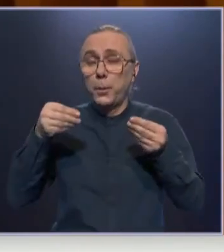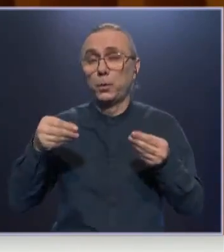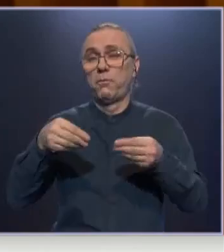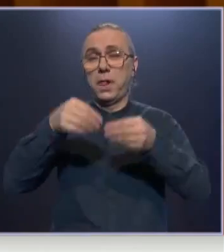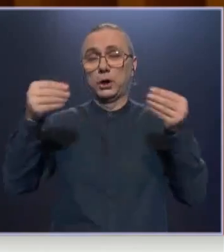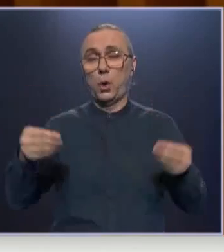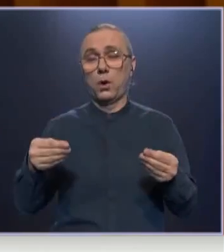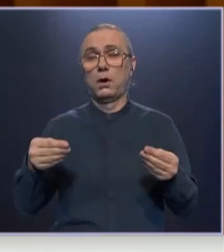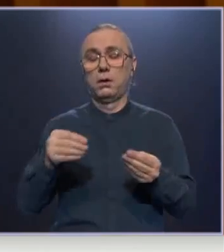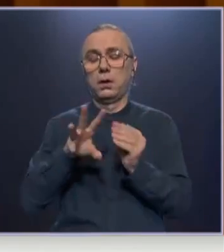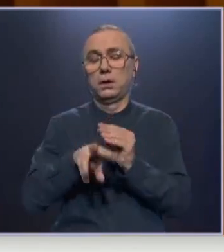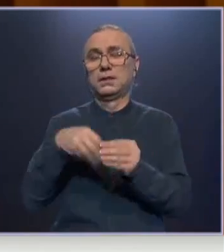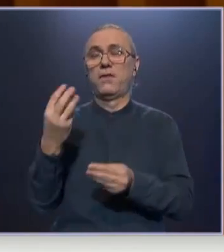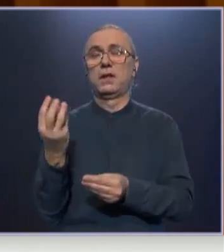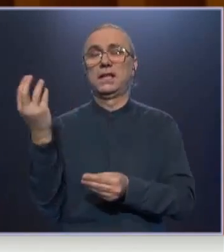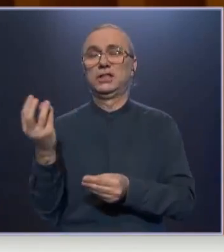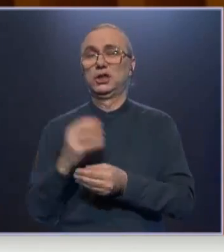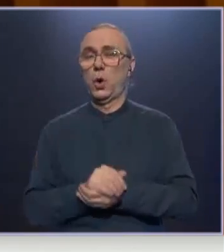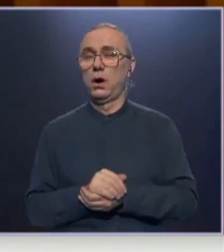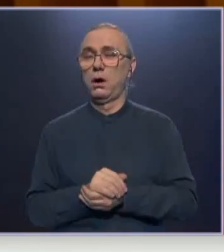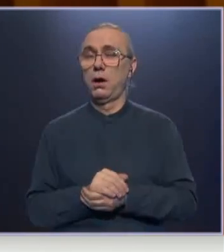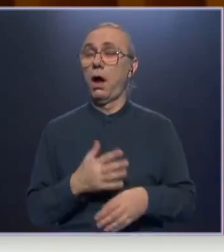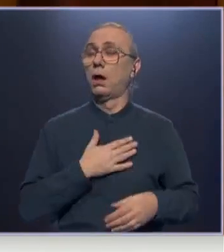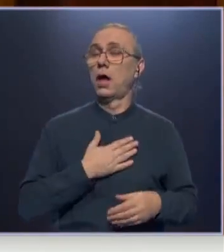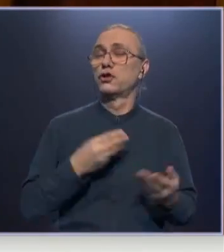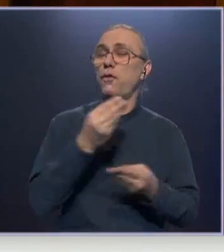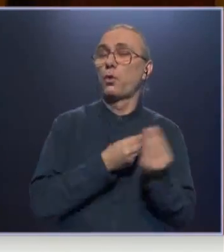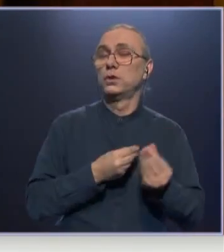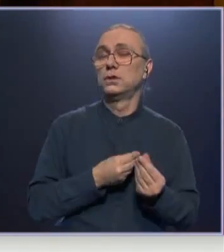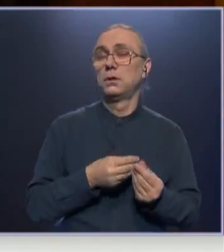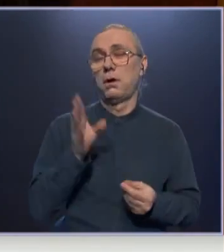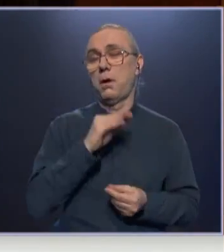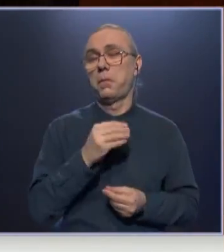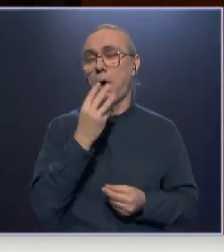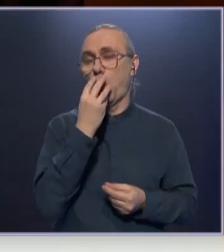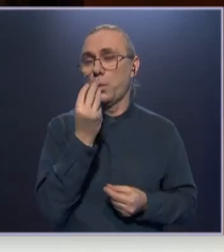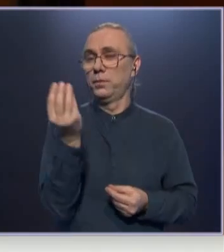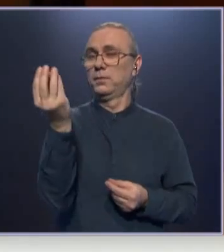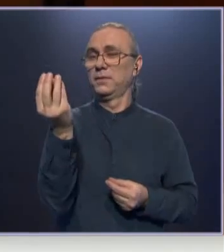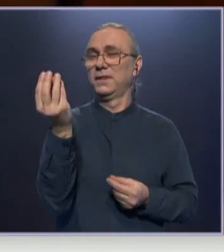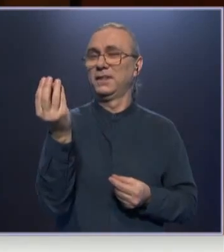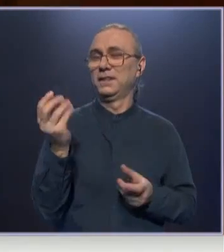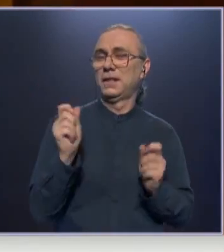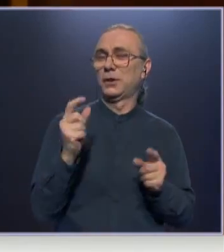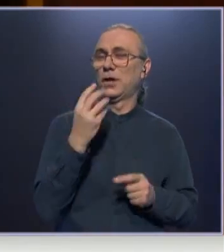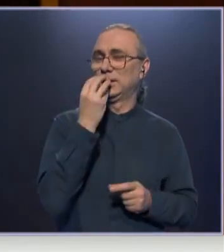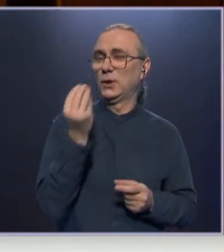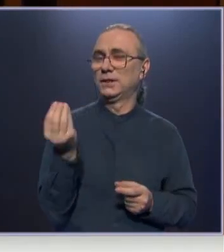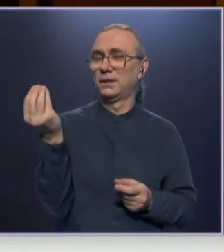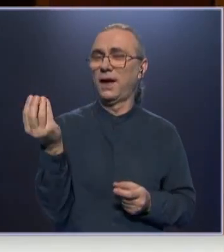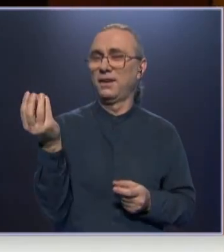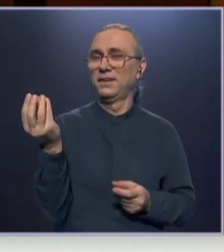фокусники доставали то же яйцо непосредственно изо рта. Как говорится, ловкость рук и никакого